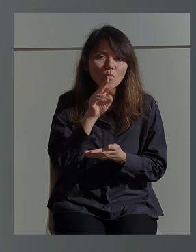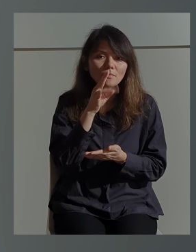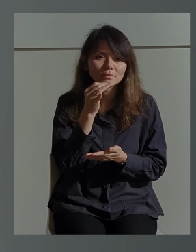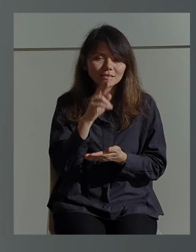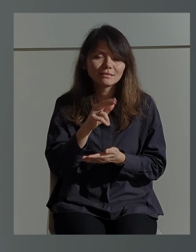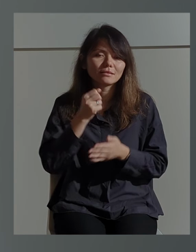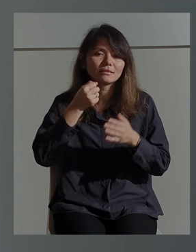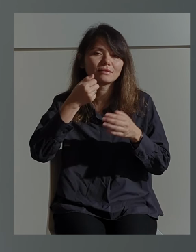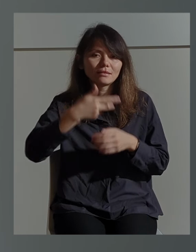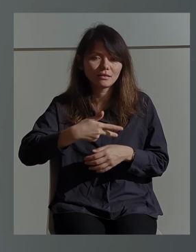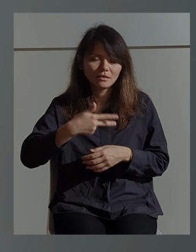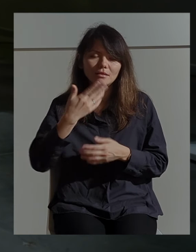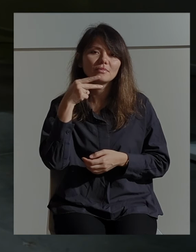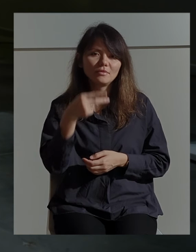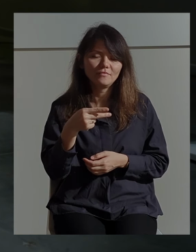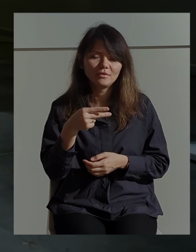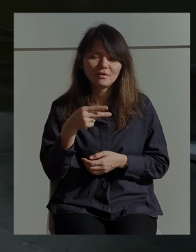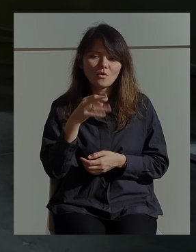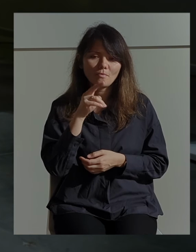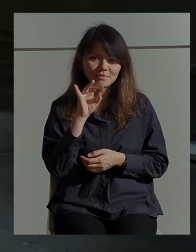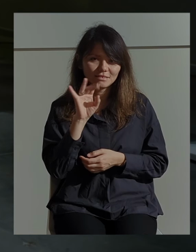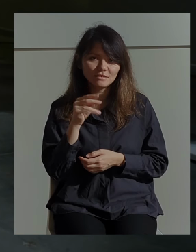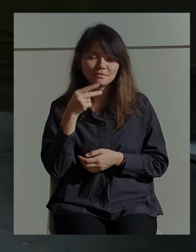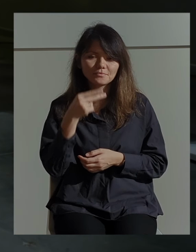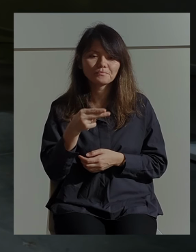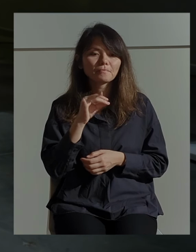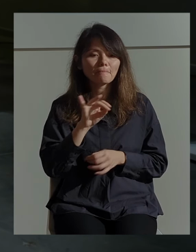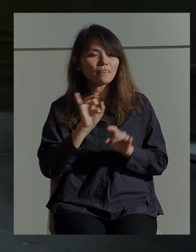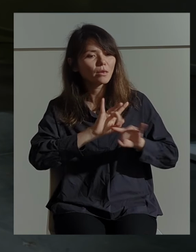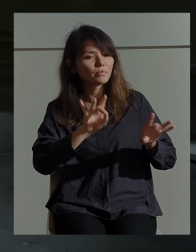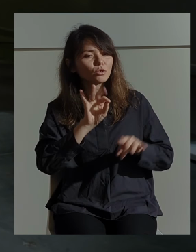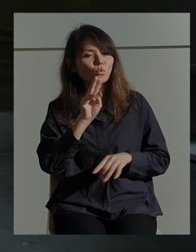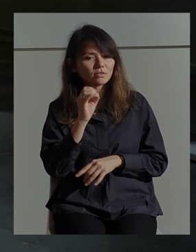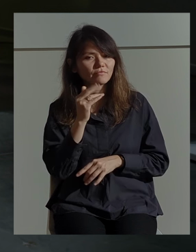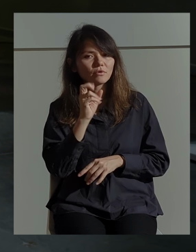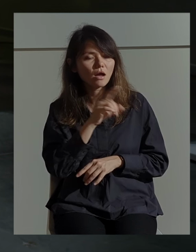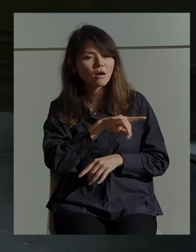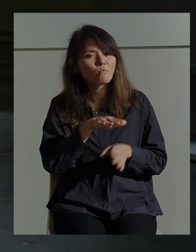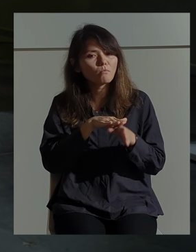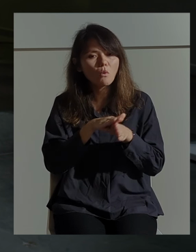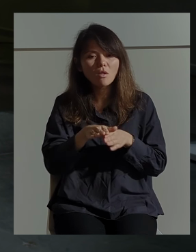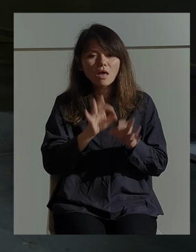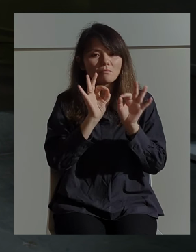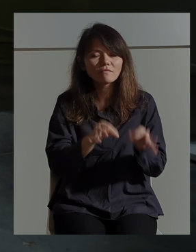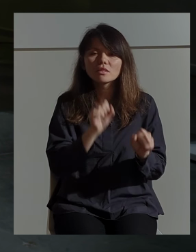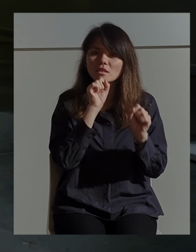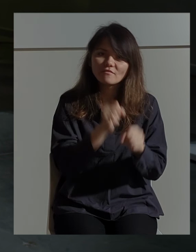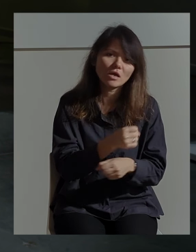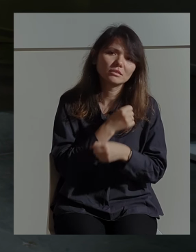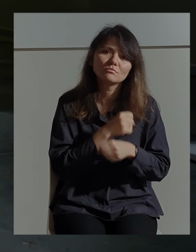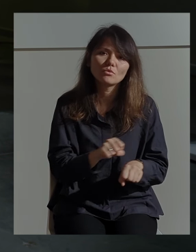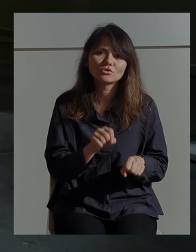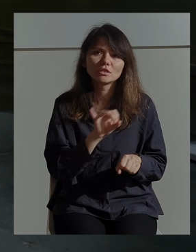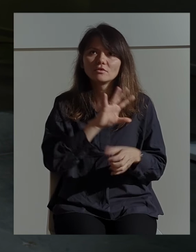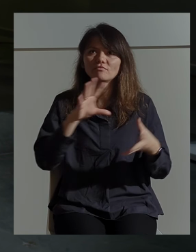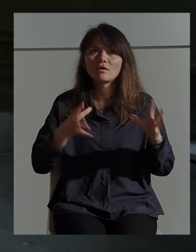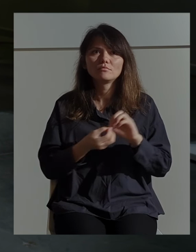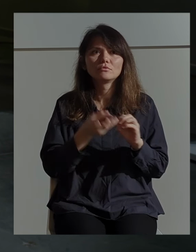три если быть точным их объясняют полное оправдание невозможно да и вряд ли когда-либо